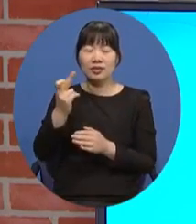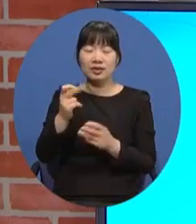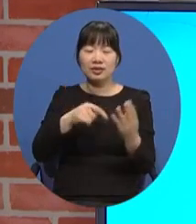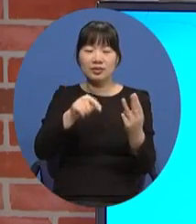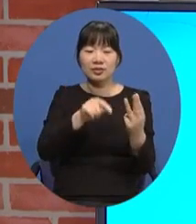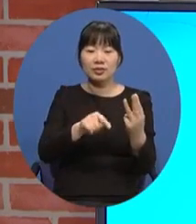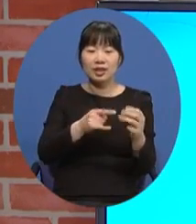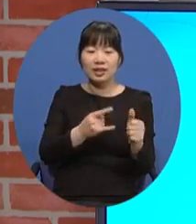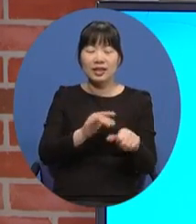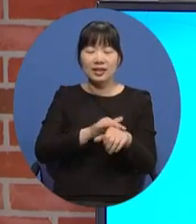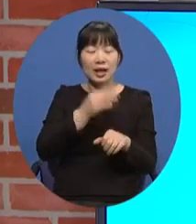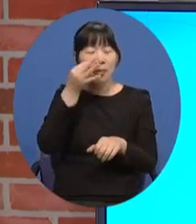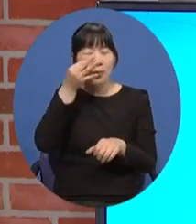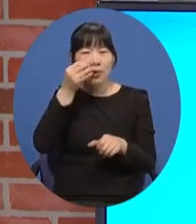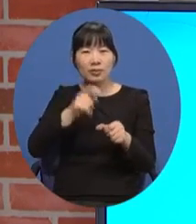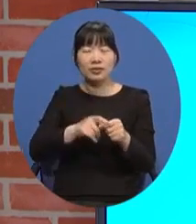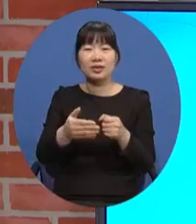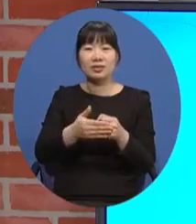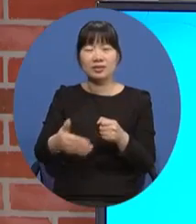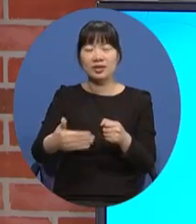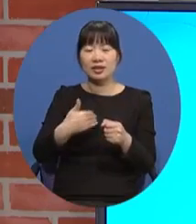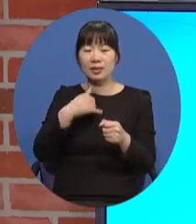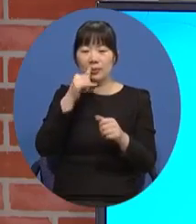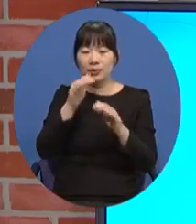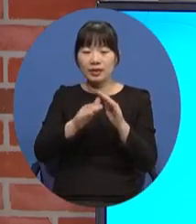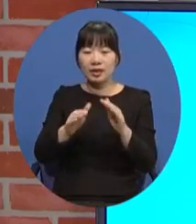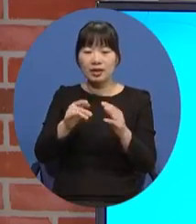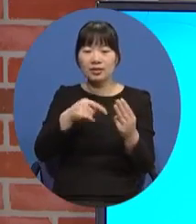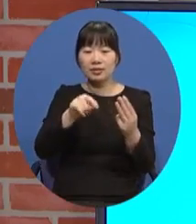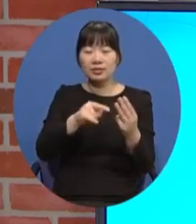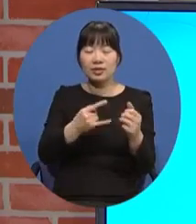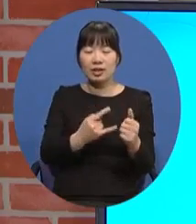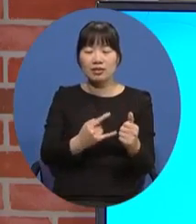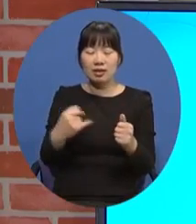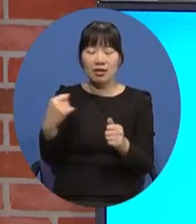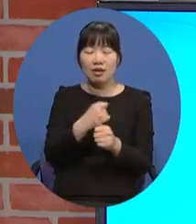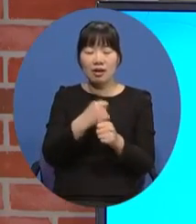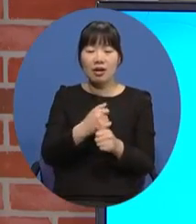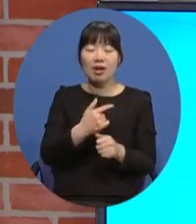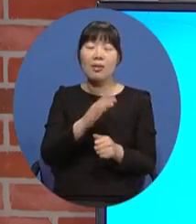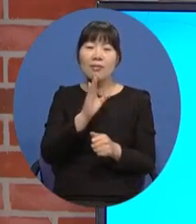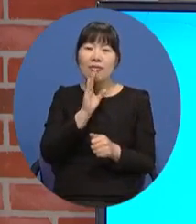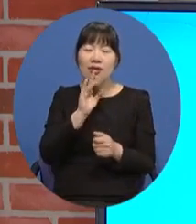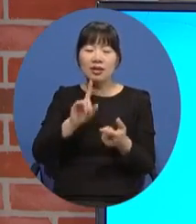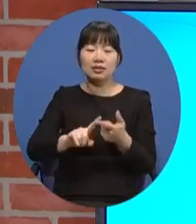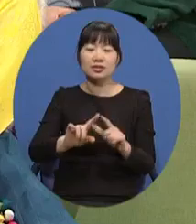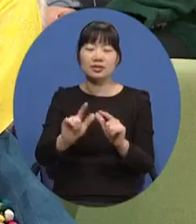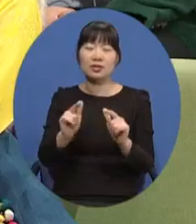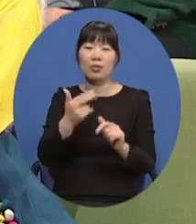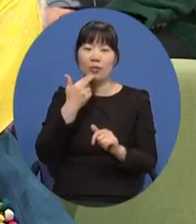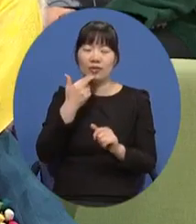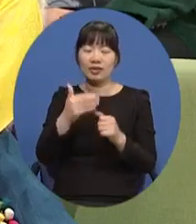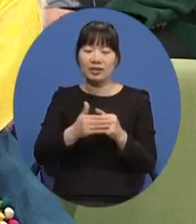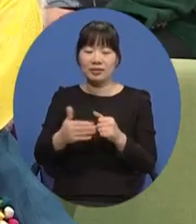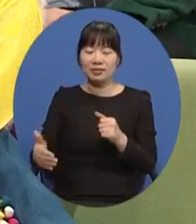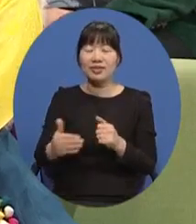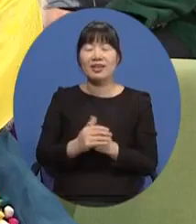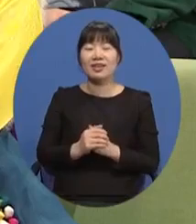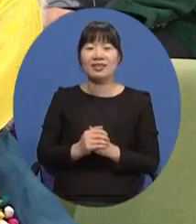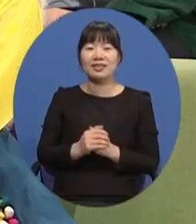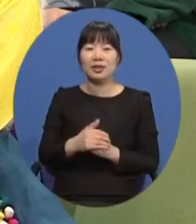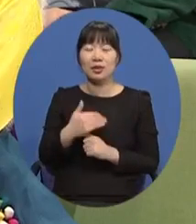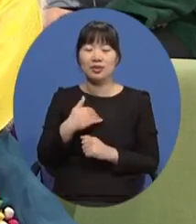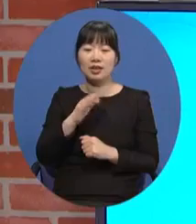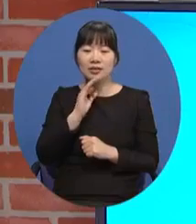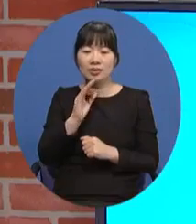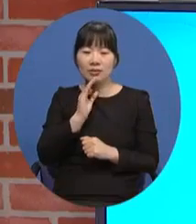내가 좀 잘 위일났고. 그래서 난 절대로 형하고 삼촌한테 얻어맞거나 그런 적이 정말 없었습니다. 그래서 그게 굉장히